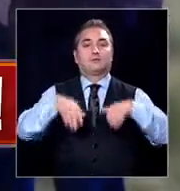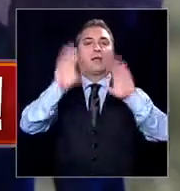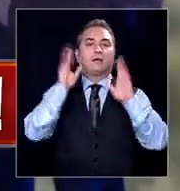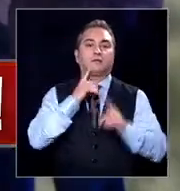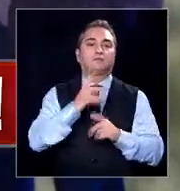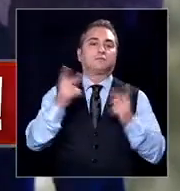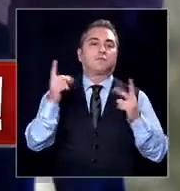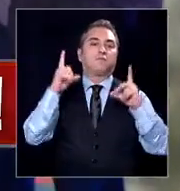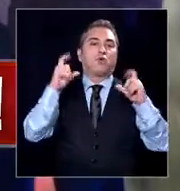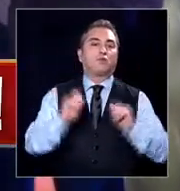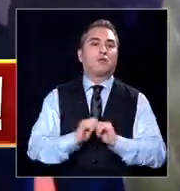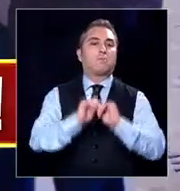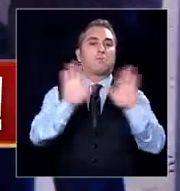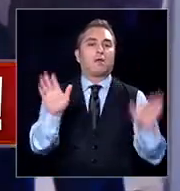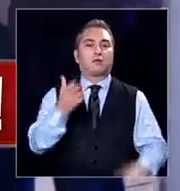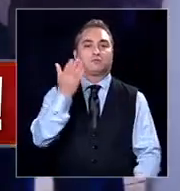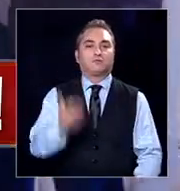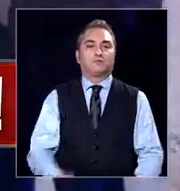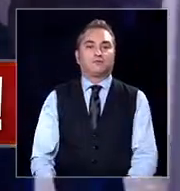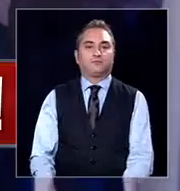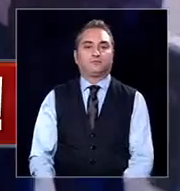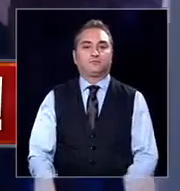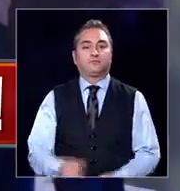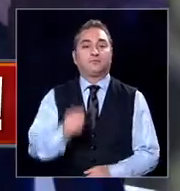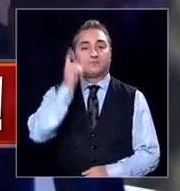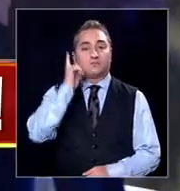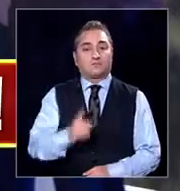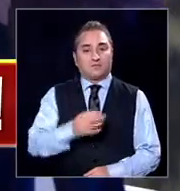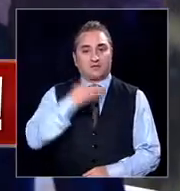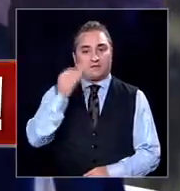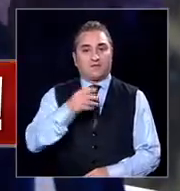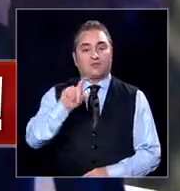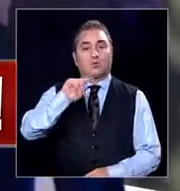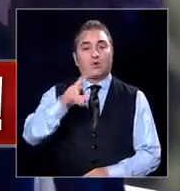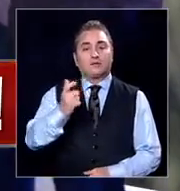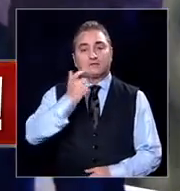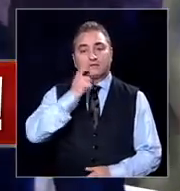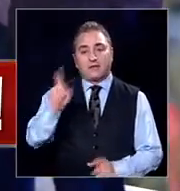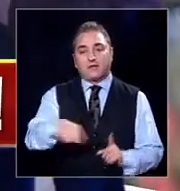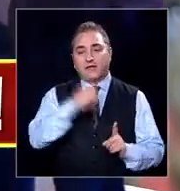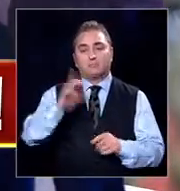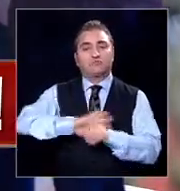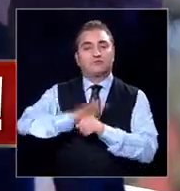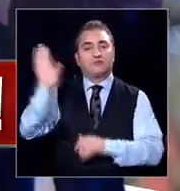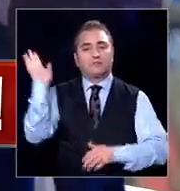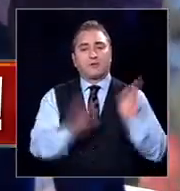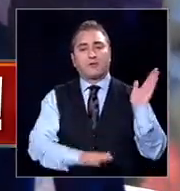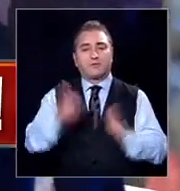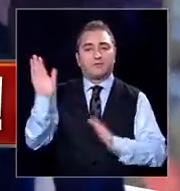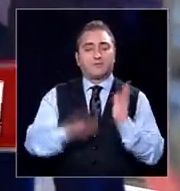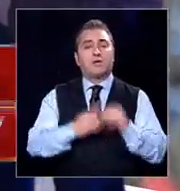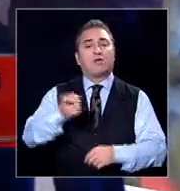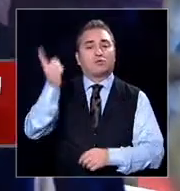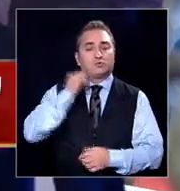fotoğrafı paylaştığı ortaya çıktı. Melek İpek ilk ifadesinde 12 yıl boyunca şiddete maruz kaldığını, dün gece de